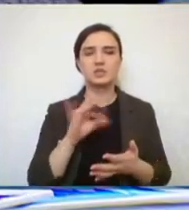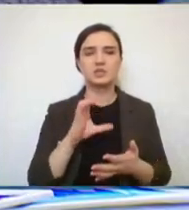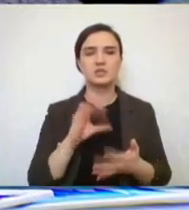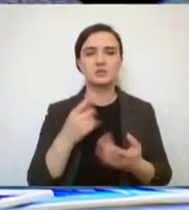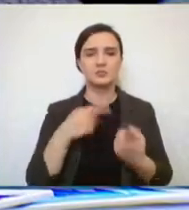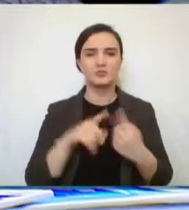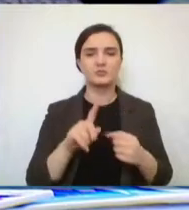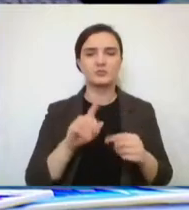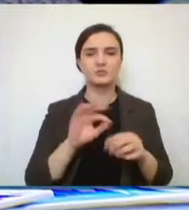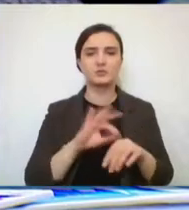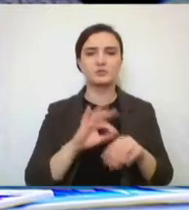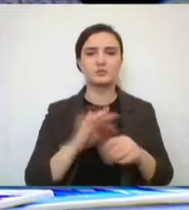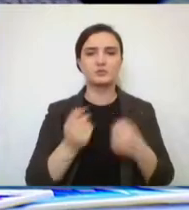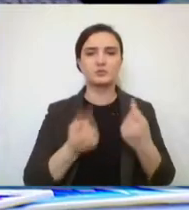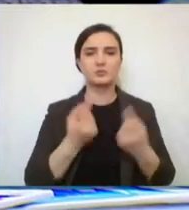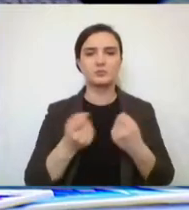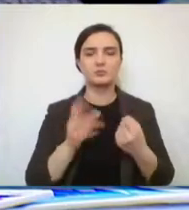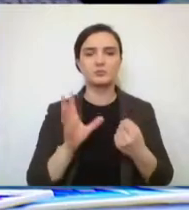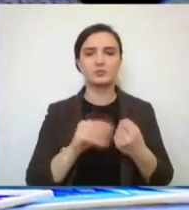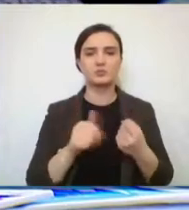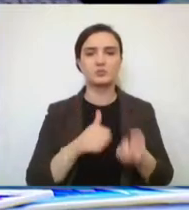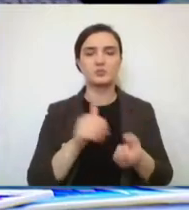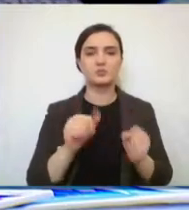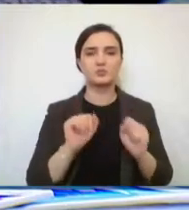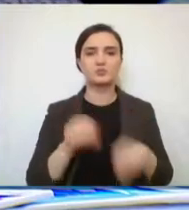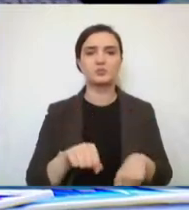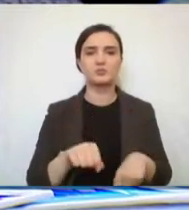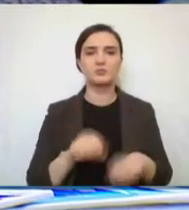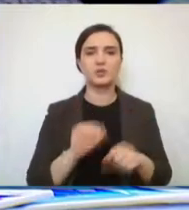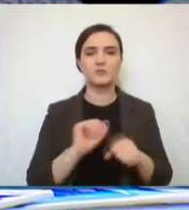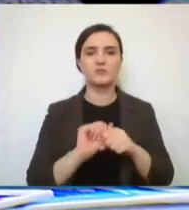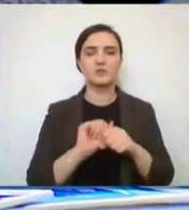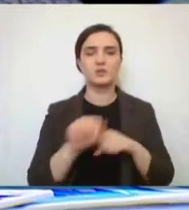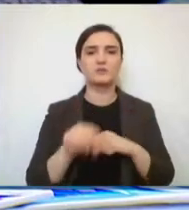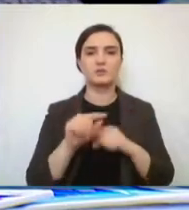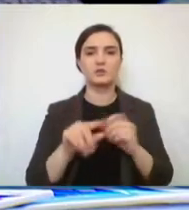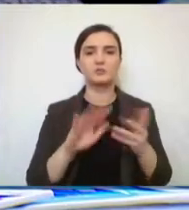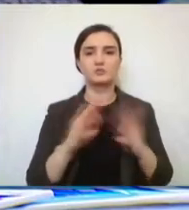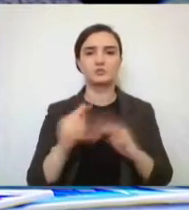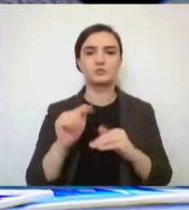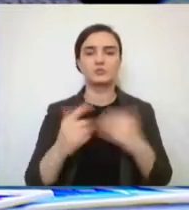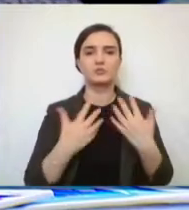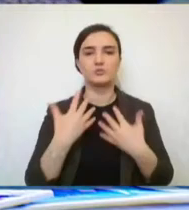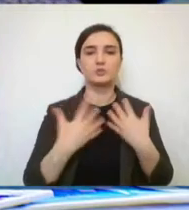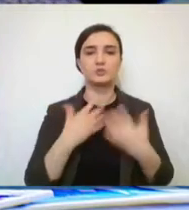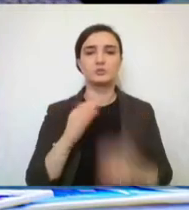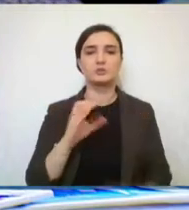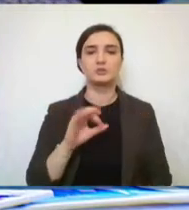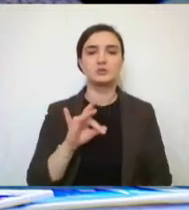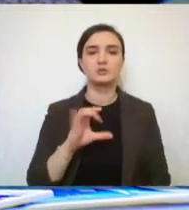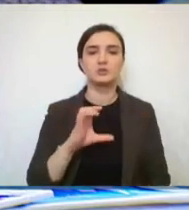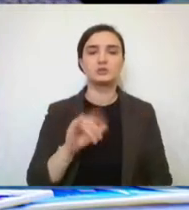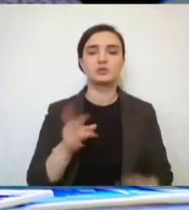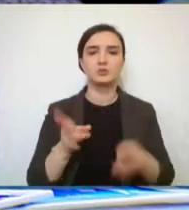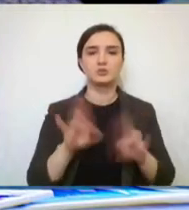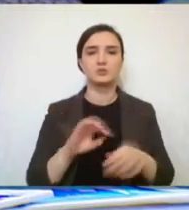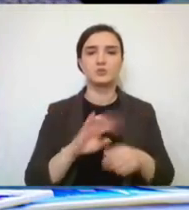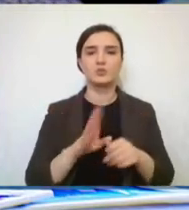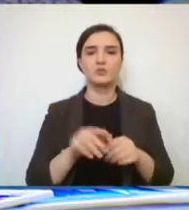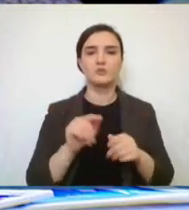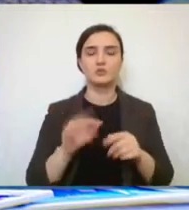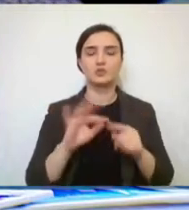სიმპტომებისგან და როგორ შეიძლება გავუმკლავდეთ ამ შემთხვევაში აი ემოციურ სტრესს, რომელიც დატოვა პოსტკოვიდურმა